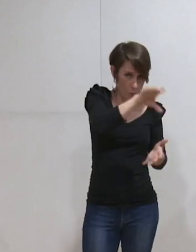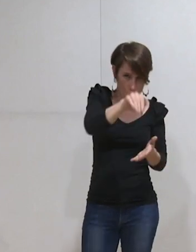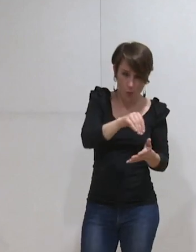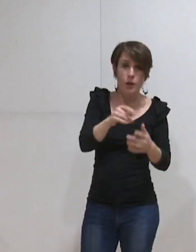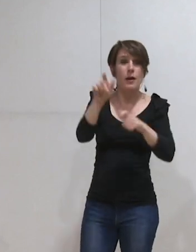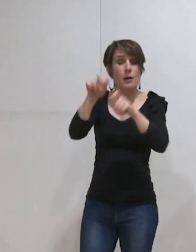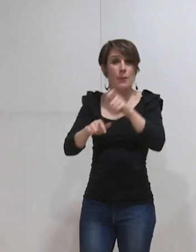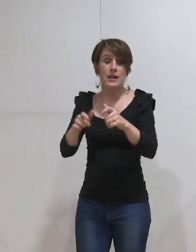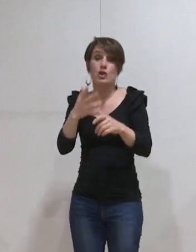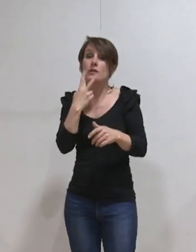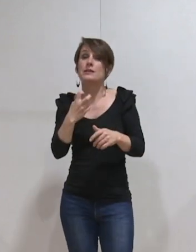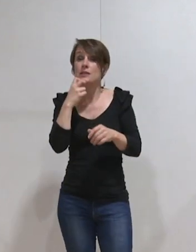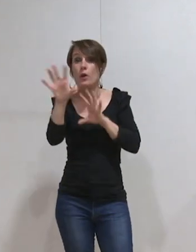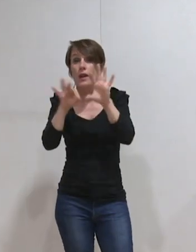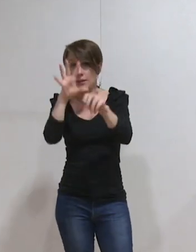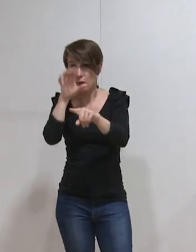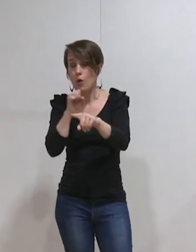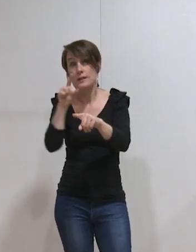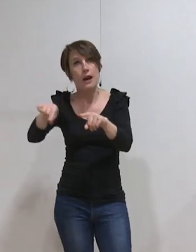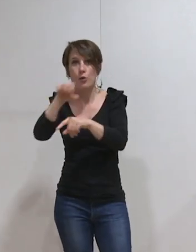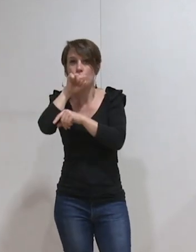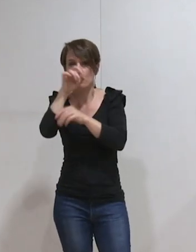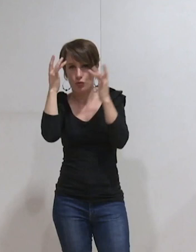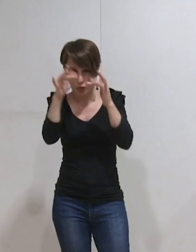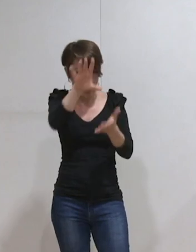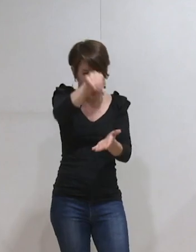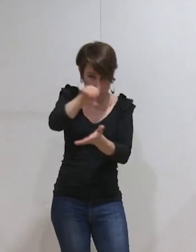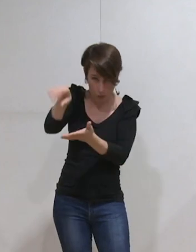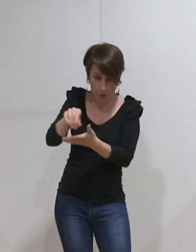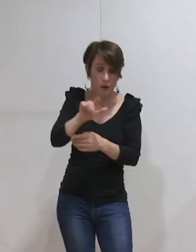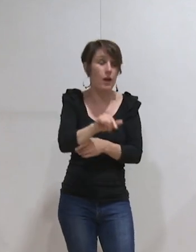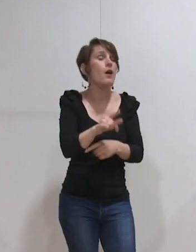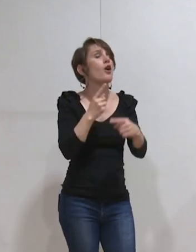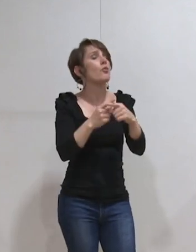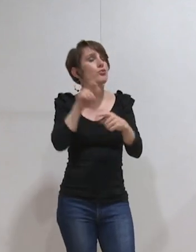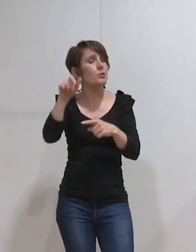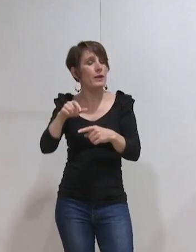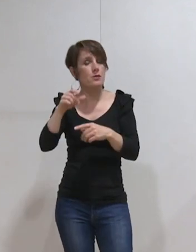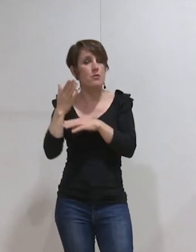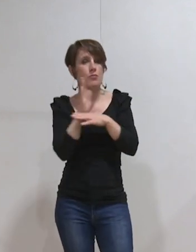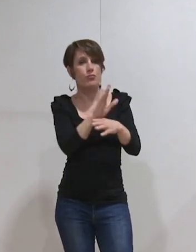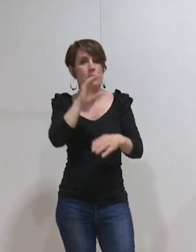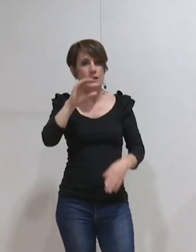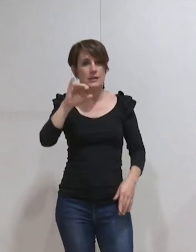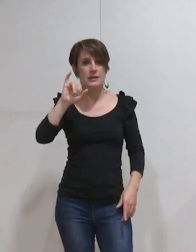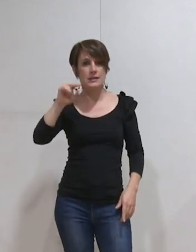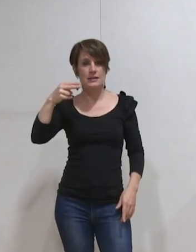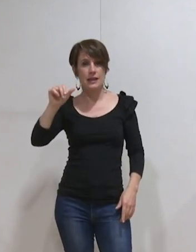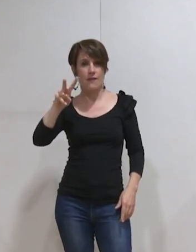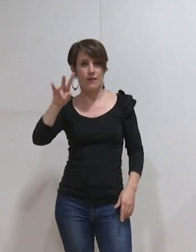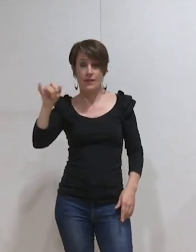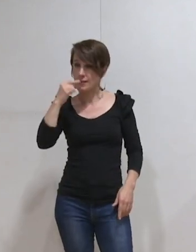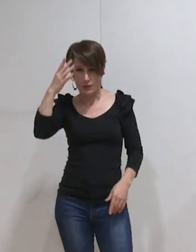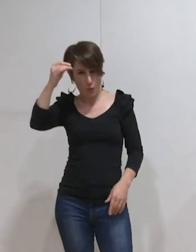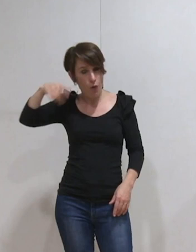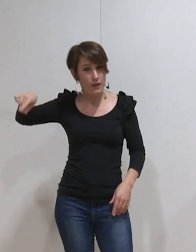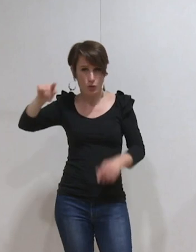intéressé par la culture et enfin nous avons même un représentant du sinavi c'est-à-dire des professionnels directement concernés